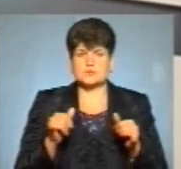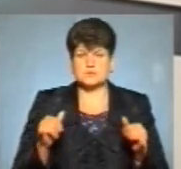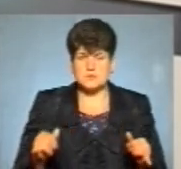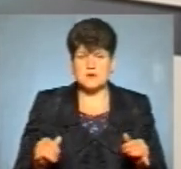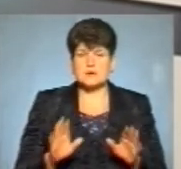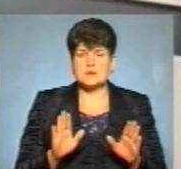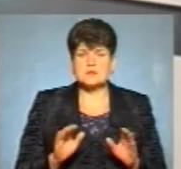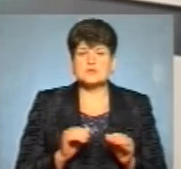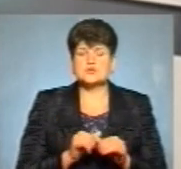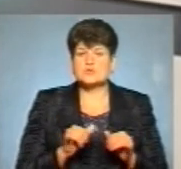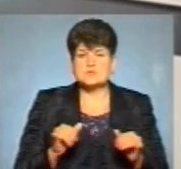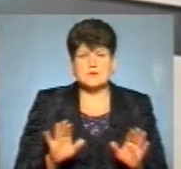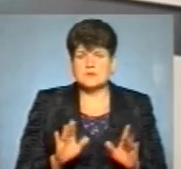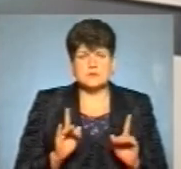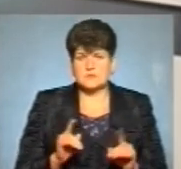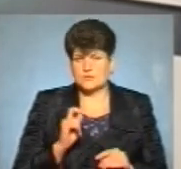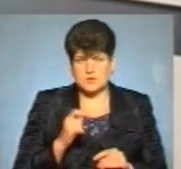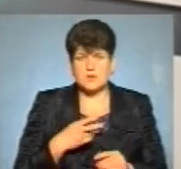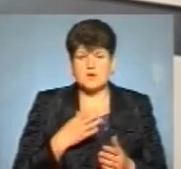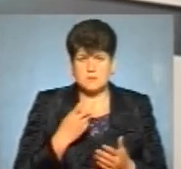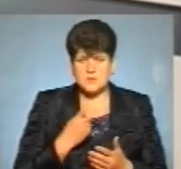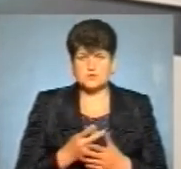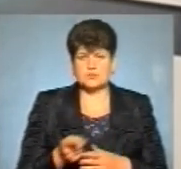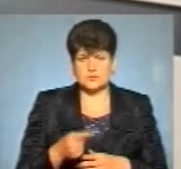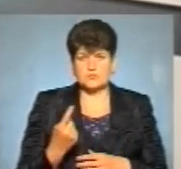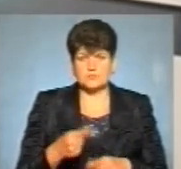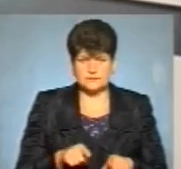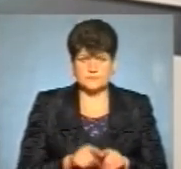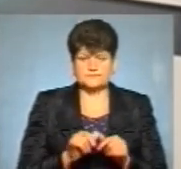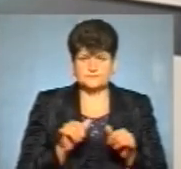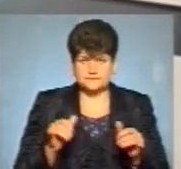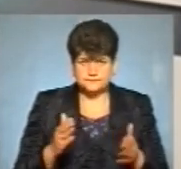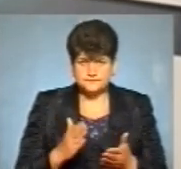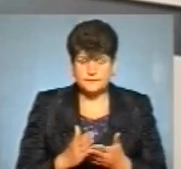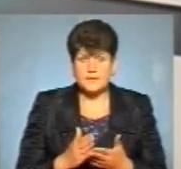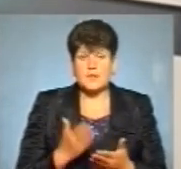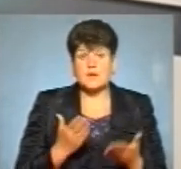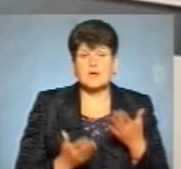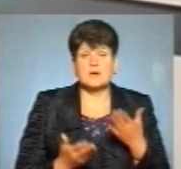не тільки по Україні, а ми бачимо по Тернопільській області. Але разом з тим,